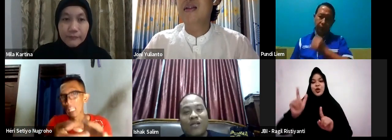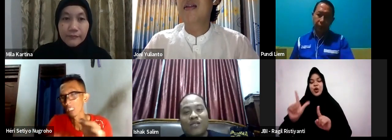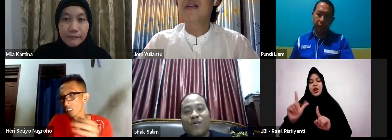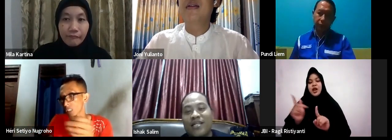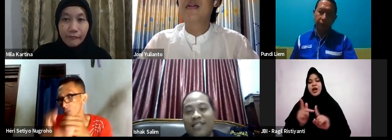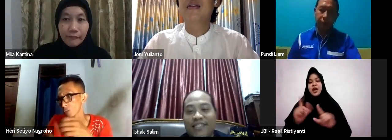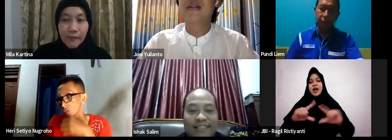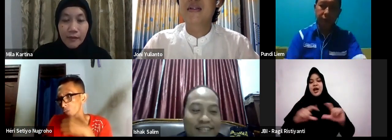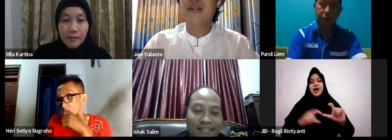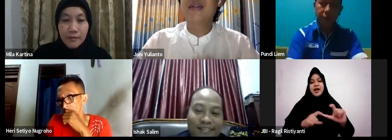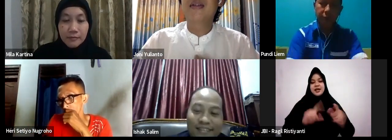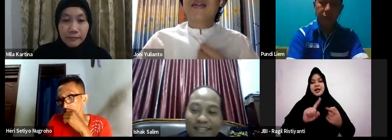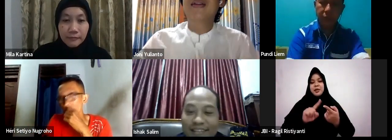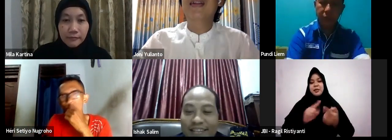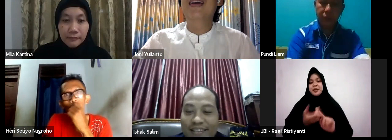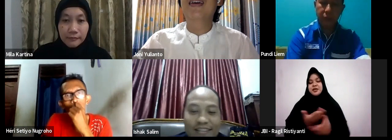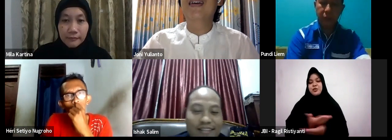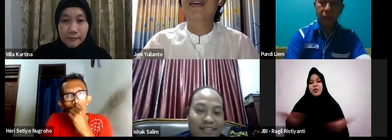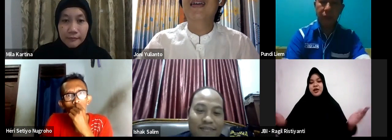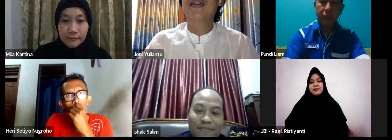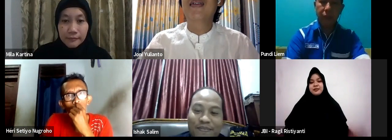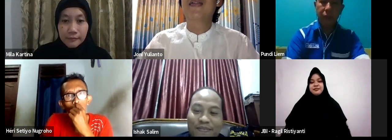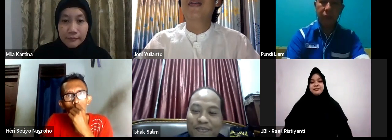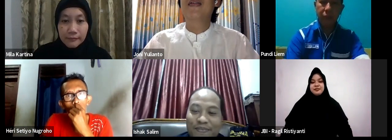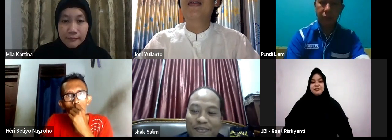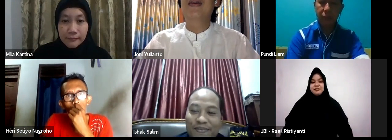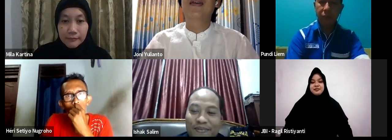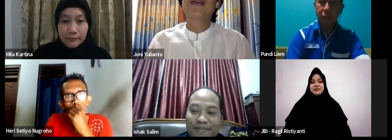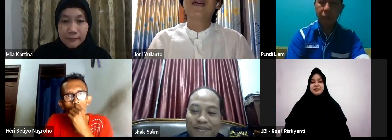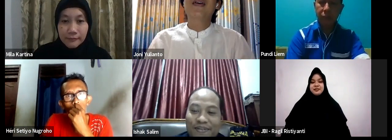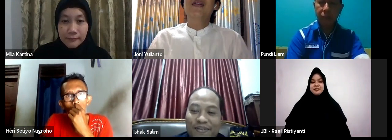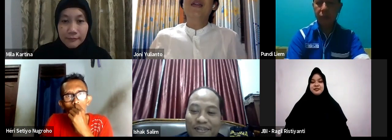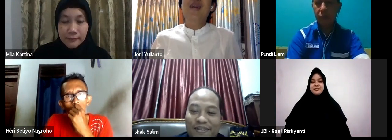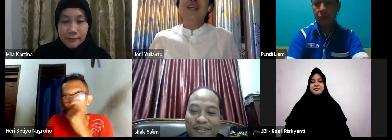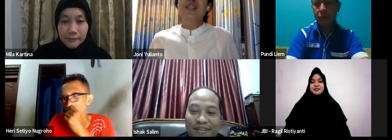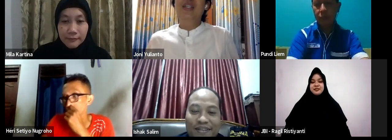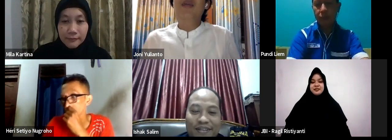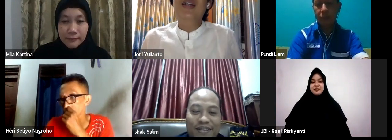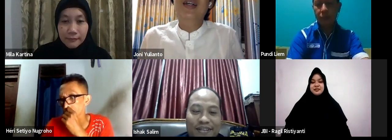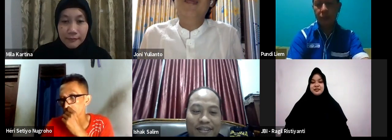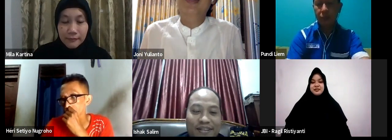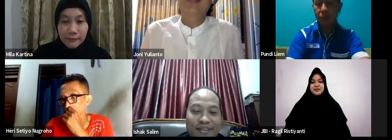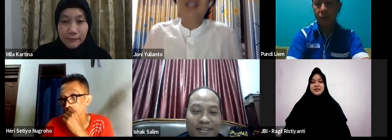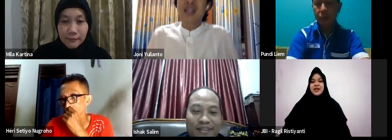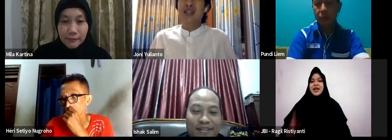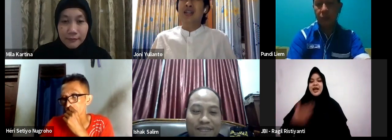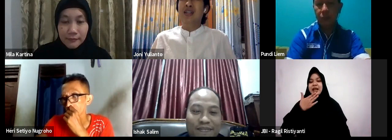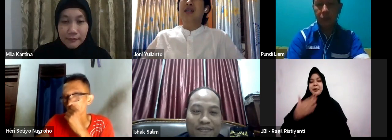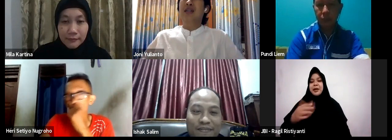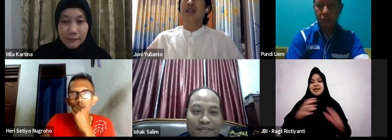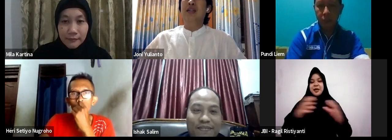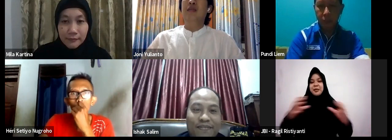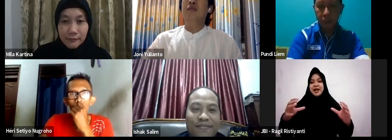tahun semua roket pakai di video Terima kasih banyak Mas